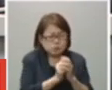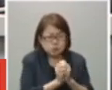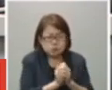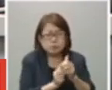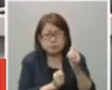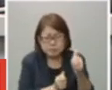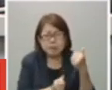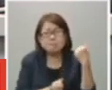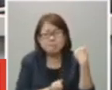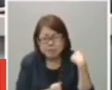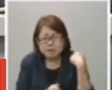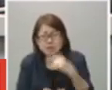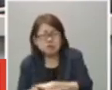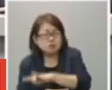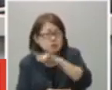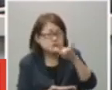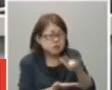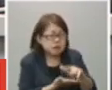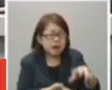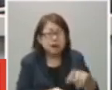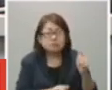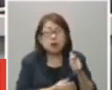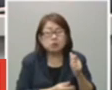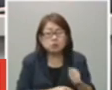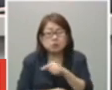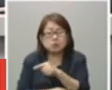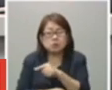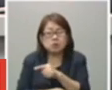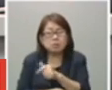นไปที่อู่ฮั่นไม่ยอมใช้อ่ะ